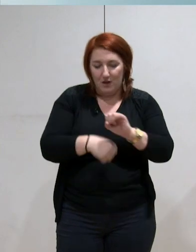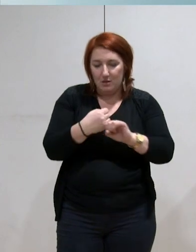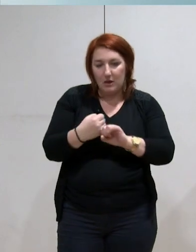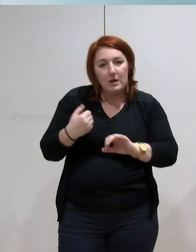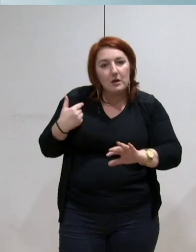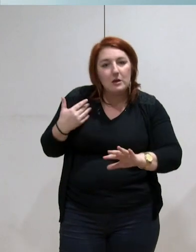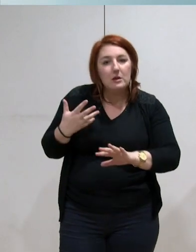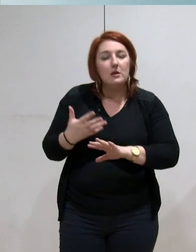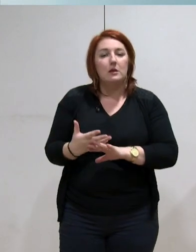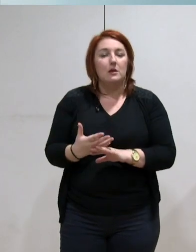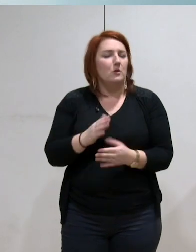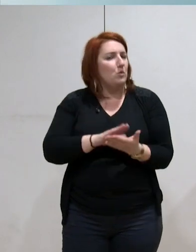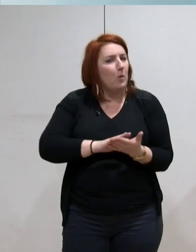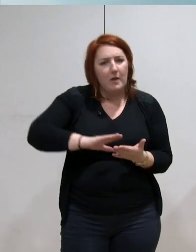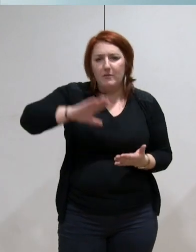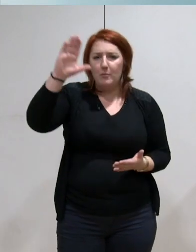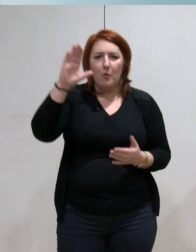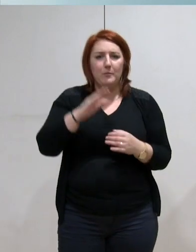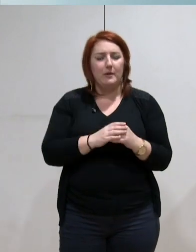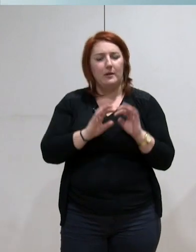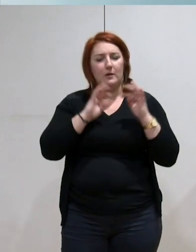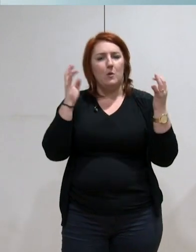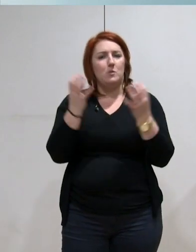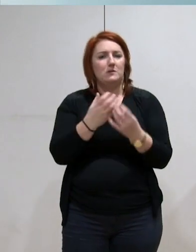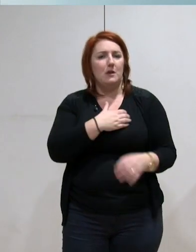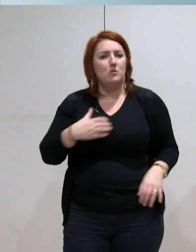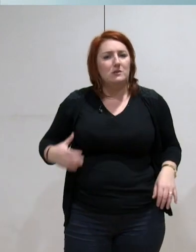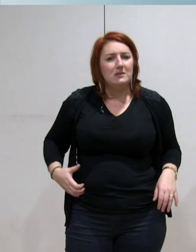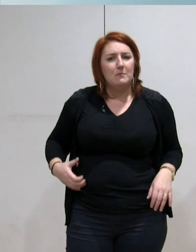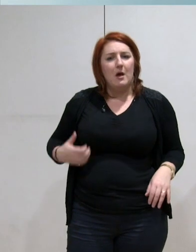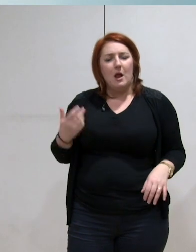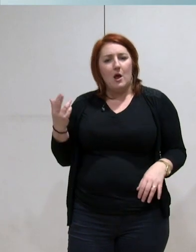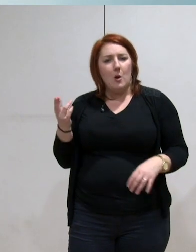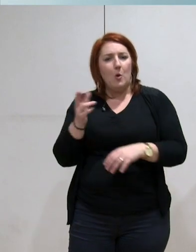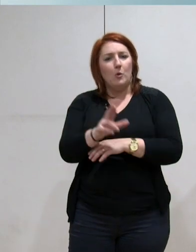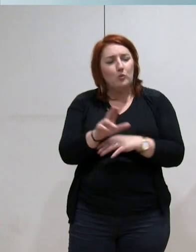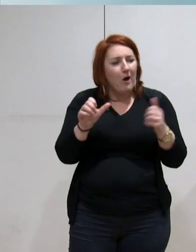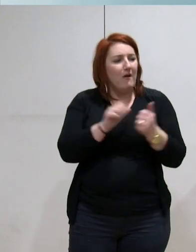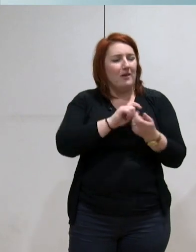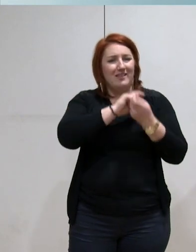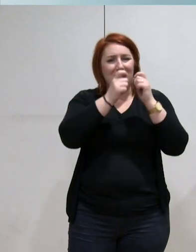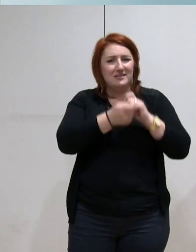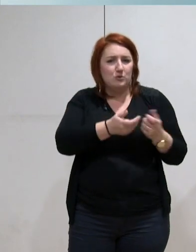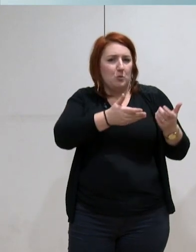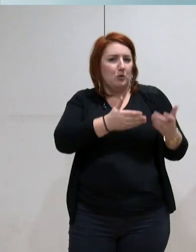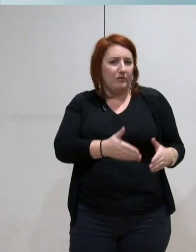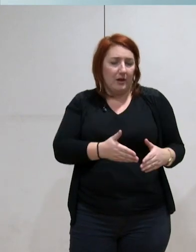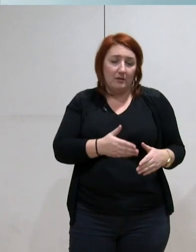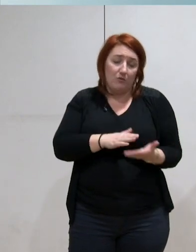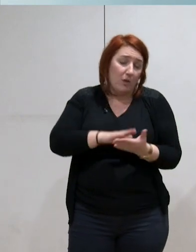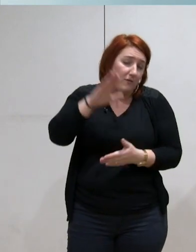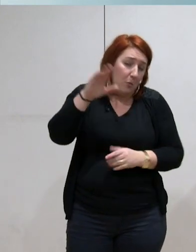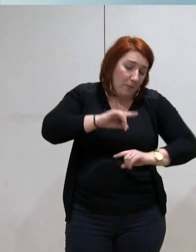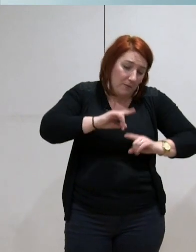avions pris l'engagement d'éviter de revenir devant le conseil municipal par le biais d'une décision modificative et nous